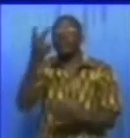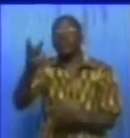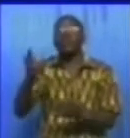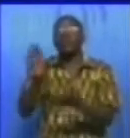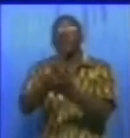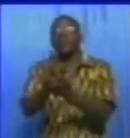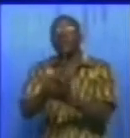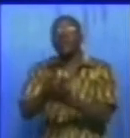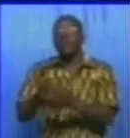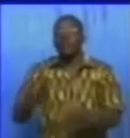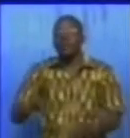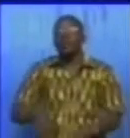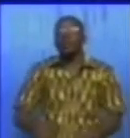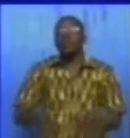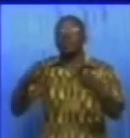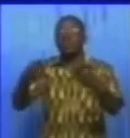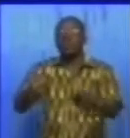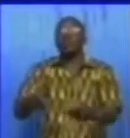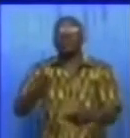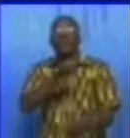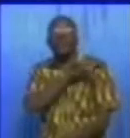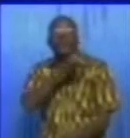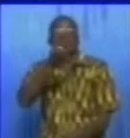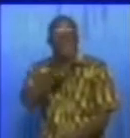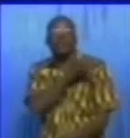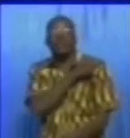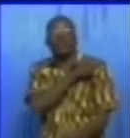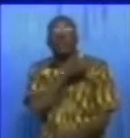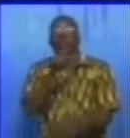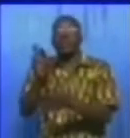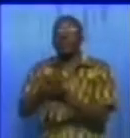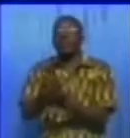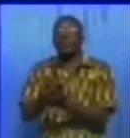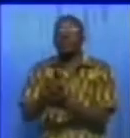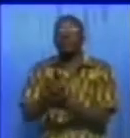que nous proposent Vincent Kendrobiogo et Driss Asséré.